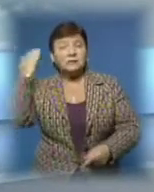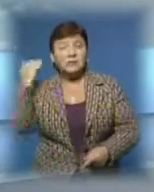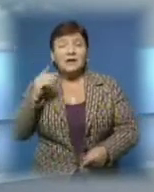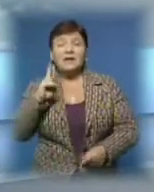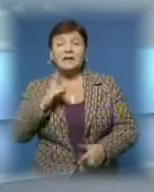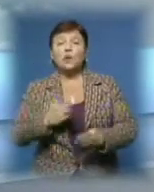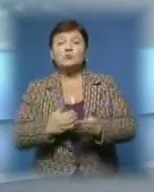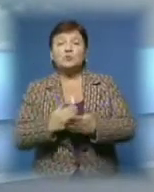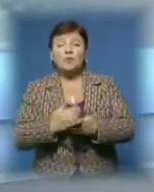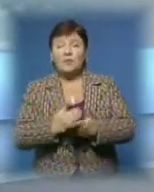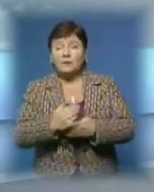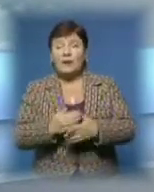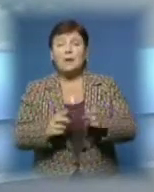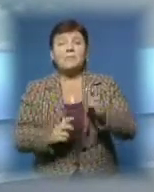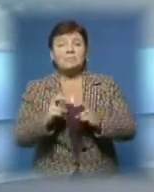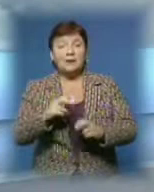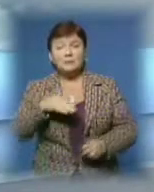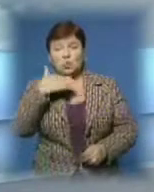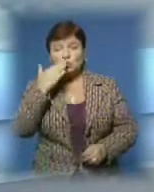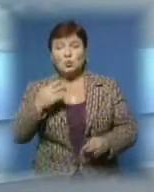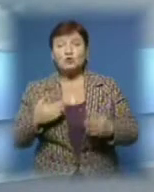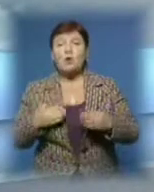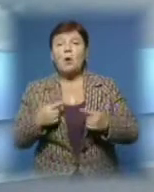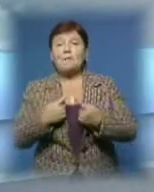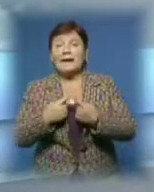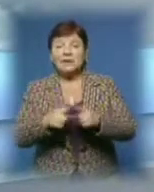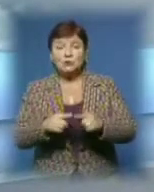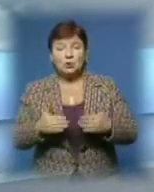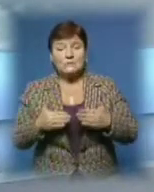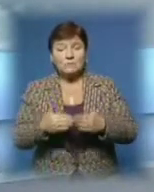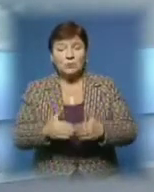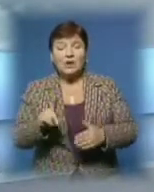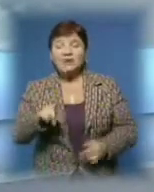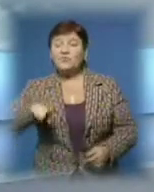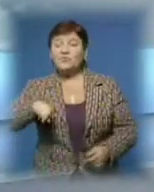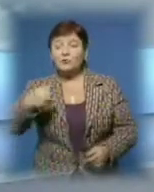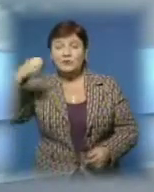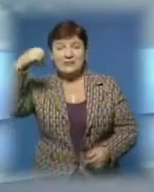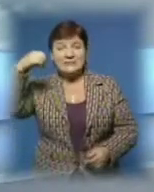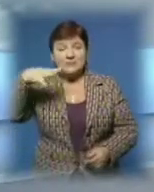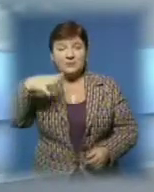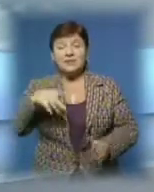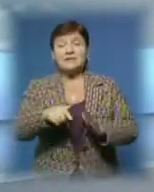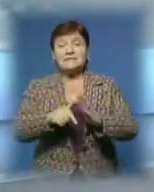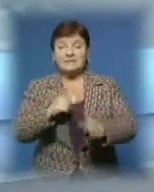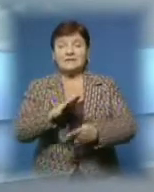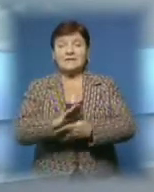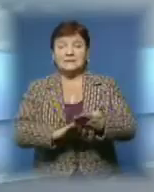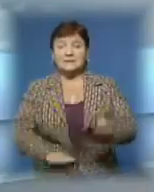раніше обслуговували дочірнє підприємство Ужгородського механічного заводу. Чи вімкнуть мешканцям електроенергію, дізнавався Роман